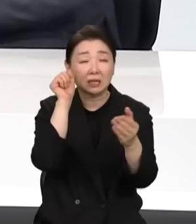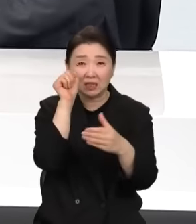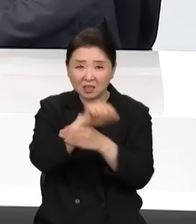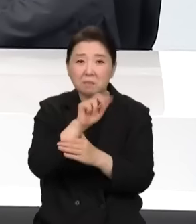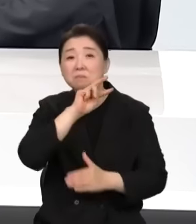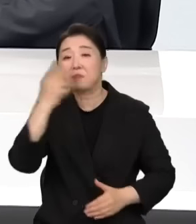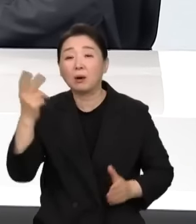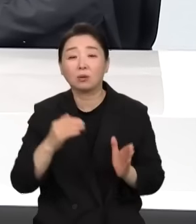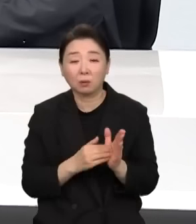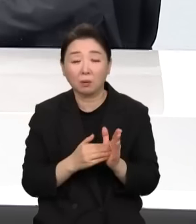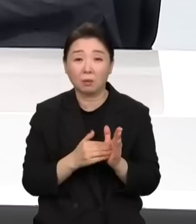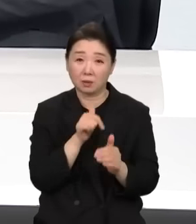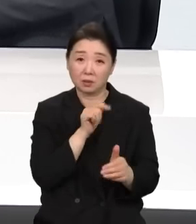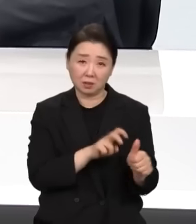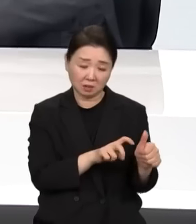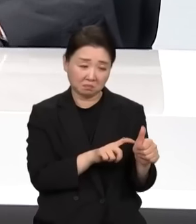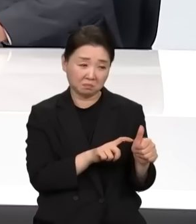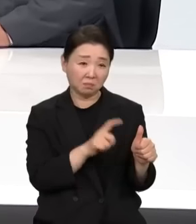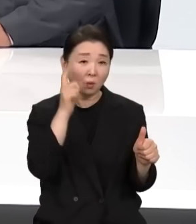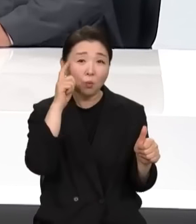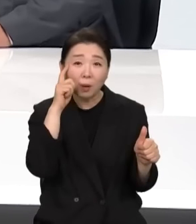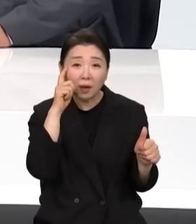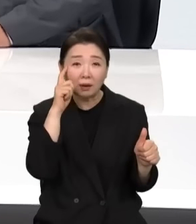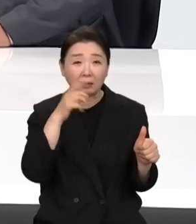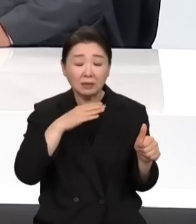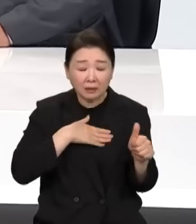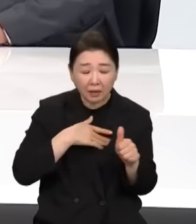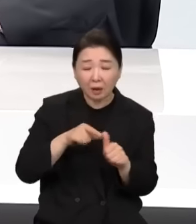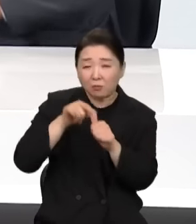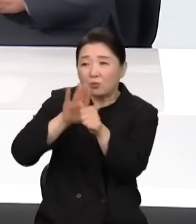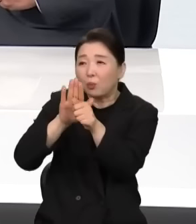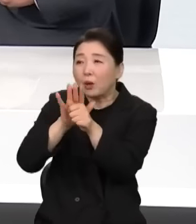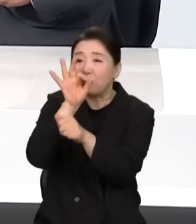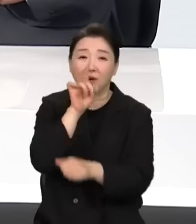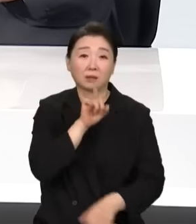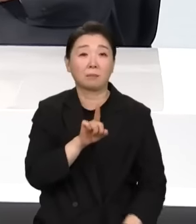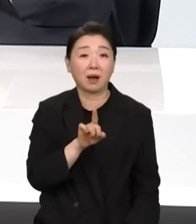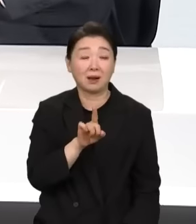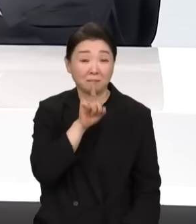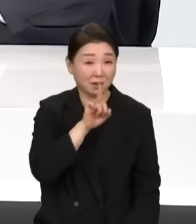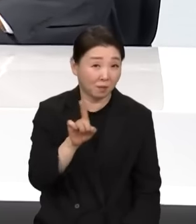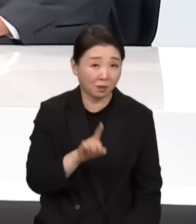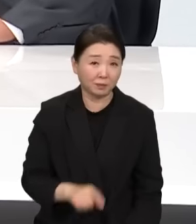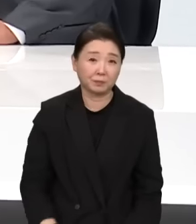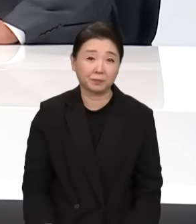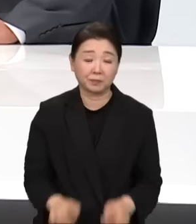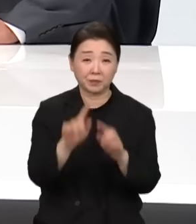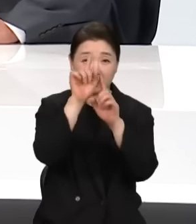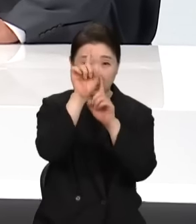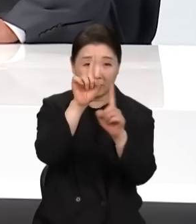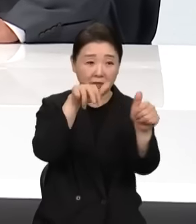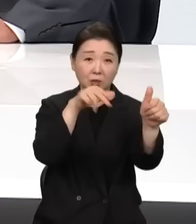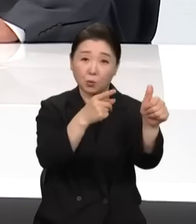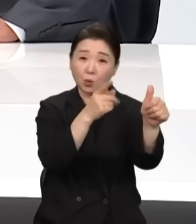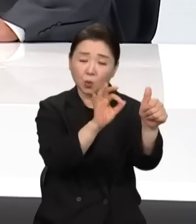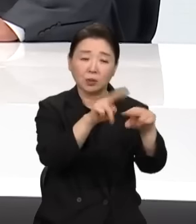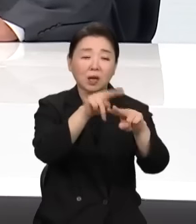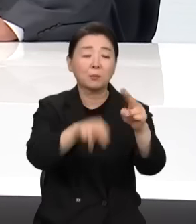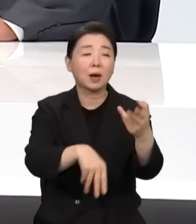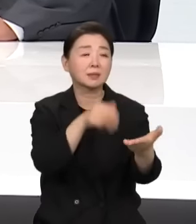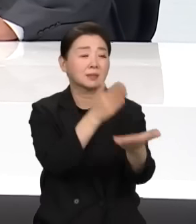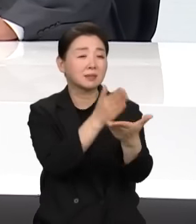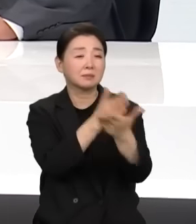사단장은 이런 이유로 인해서 시점상 내가 구명 로비를 할 수가 없었다라고 주장을 하는데요 무슨 얘기냐면 이종호 씨가 사표 내지 마라